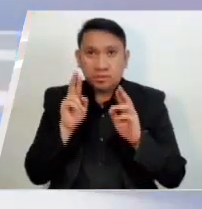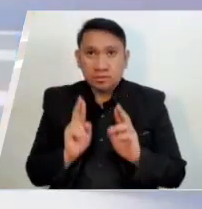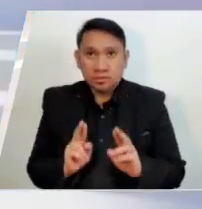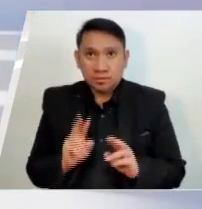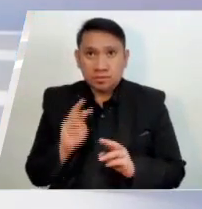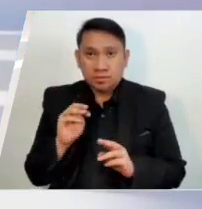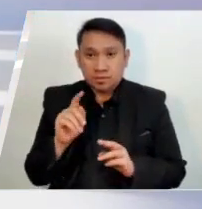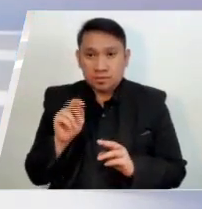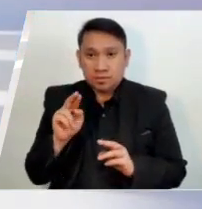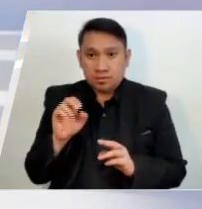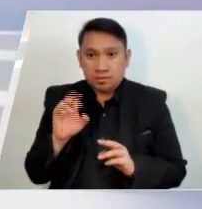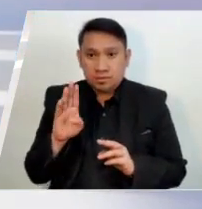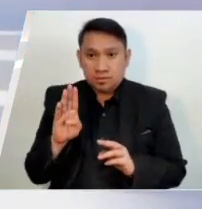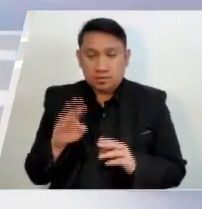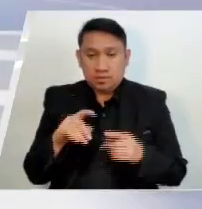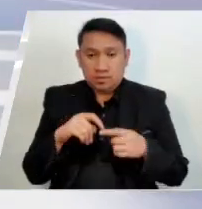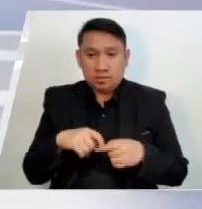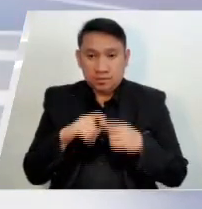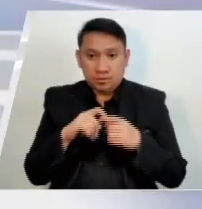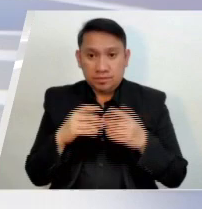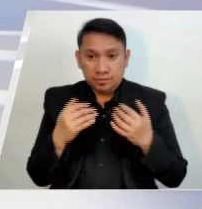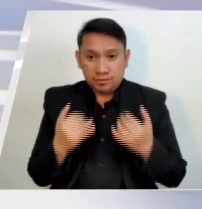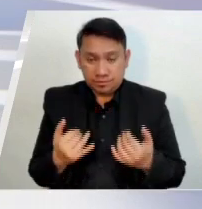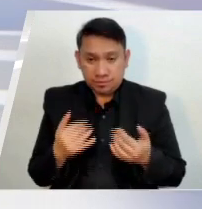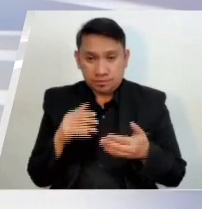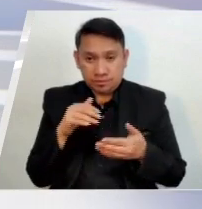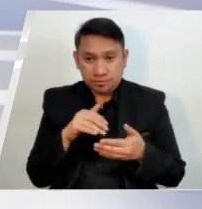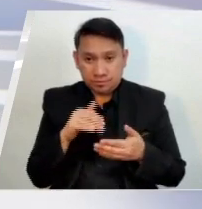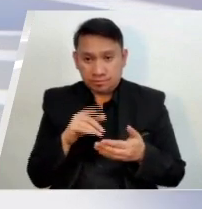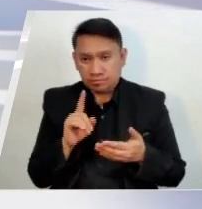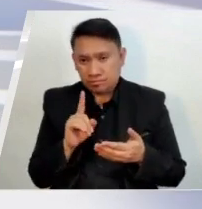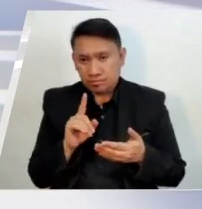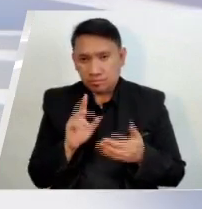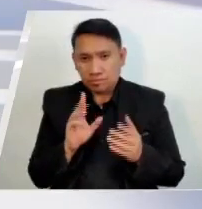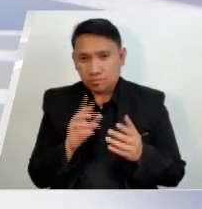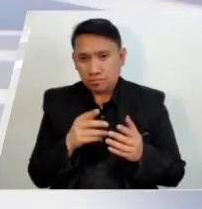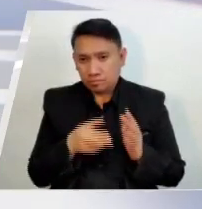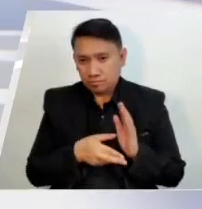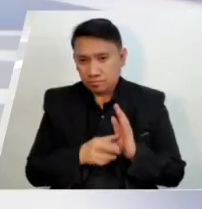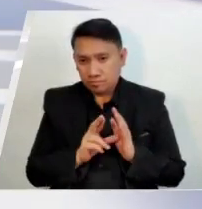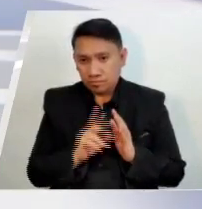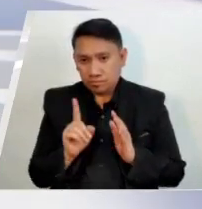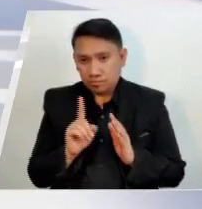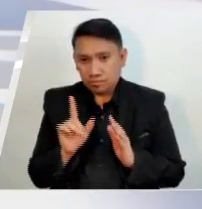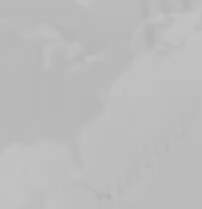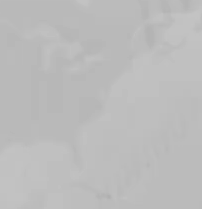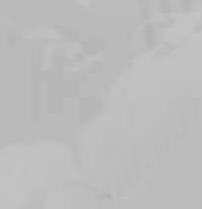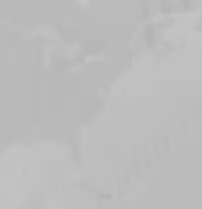suspension at pinag-aaralan na nila ang susunod na legal na hakbang.